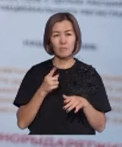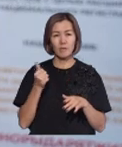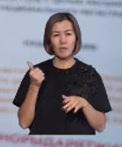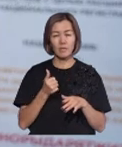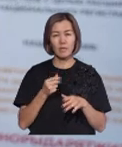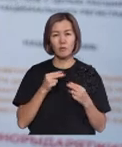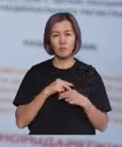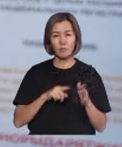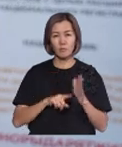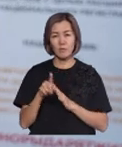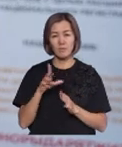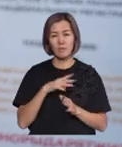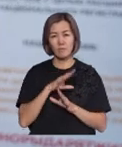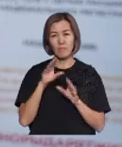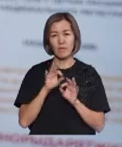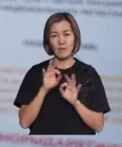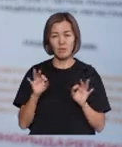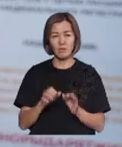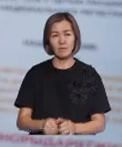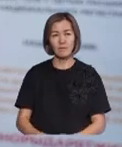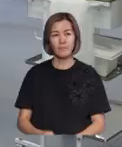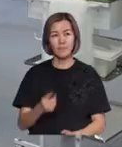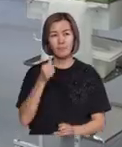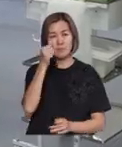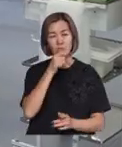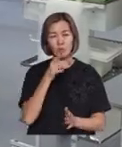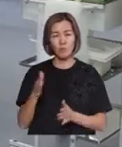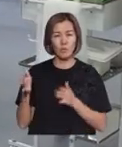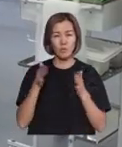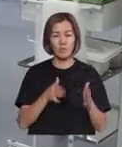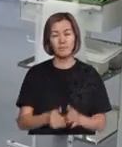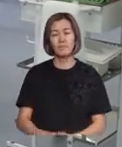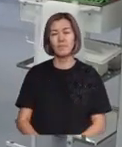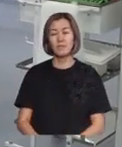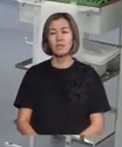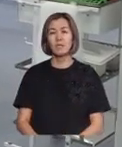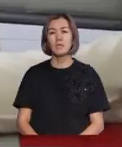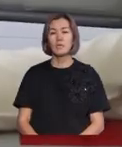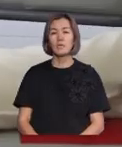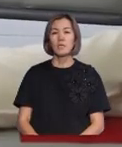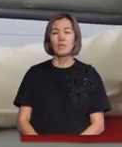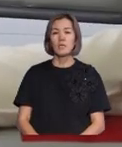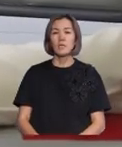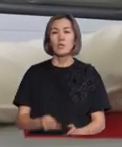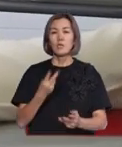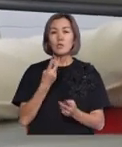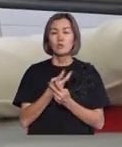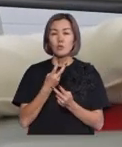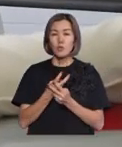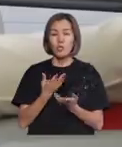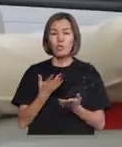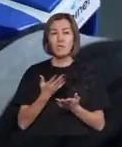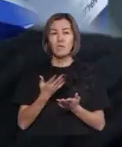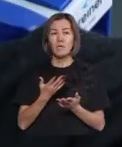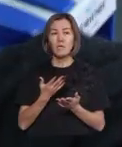өзім жұмысыма шығып кеттім. Бәрі жақсы қазір, міне бір жыл өтті. Мамандардың айтуынша сүйек кемігіне донор болу қауіпті емес.